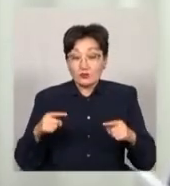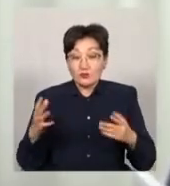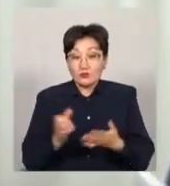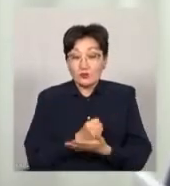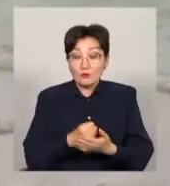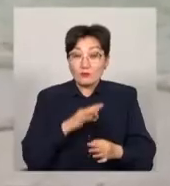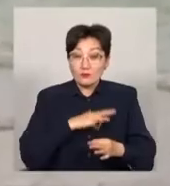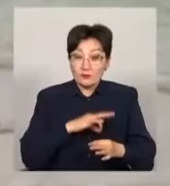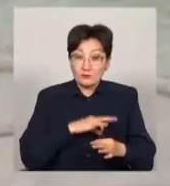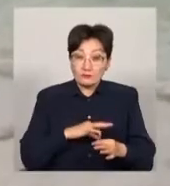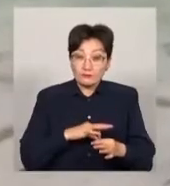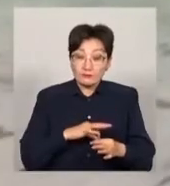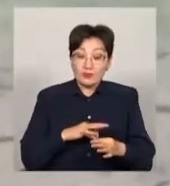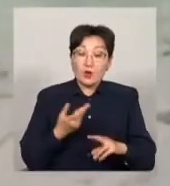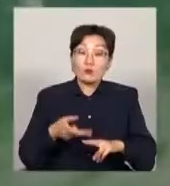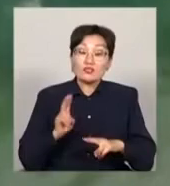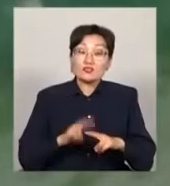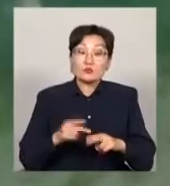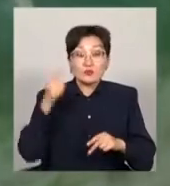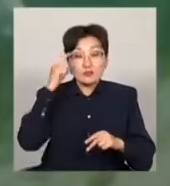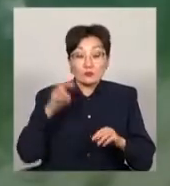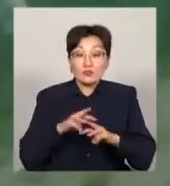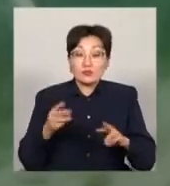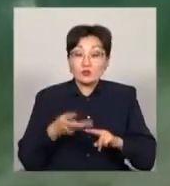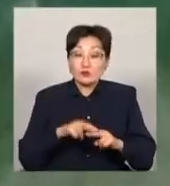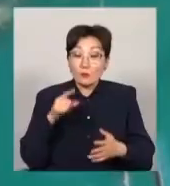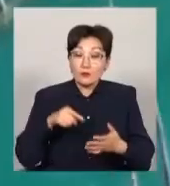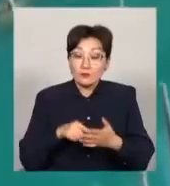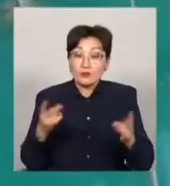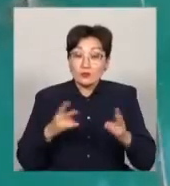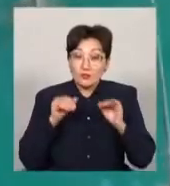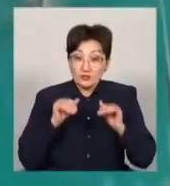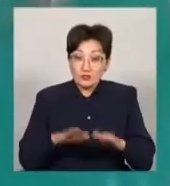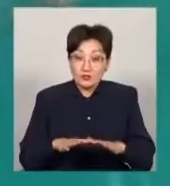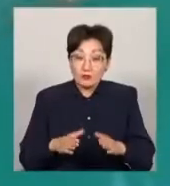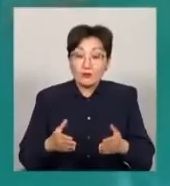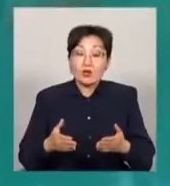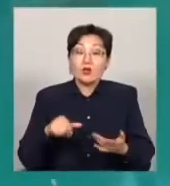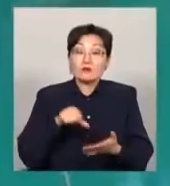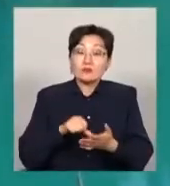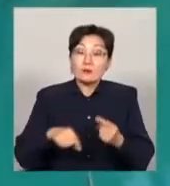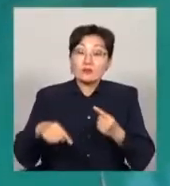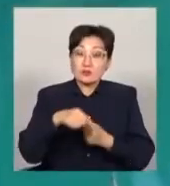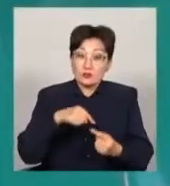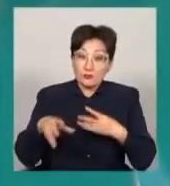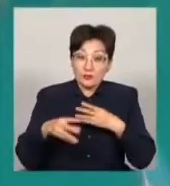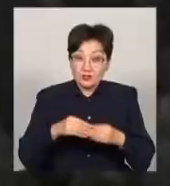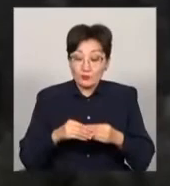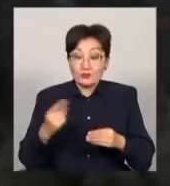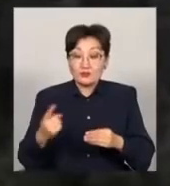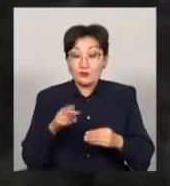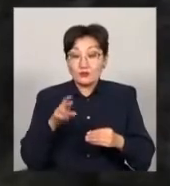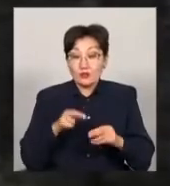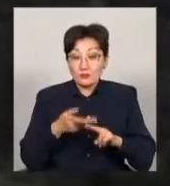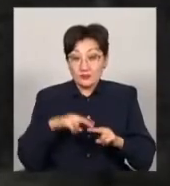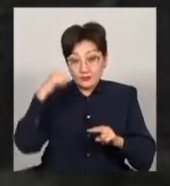применить поэтому считает министр этот вопрос необходимо решать с привлечением частного бизнеса с 1 января